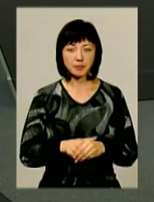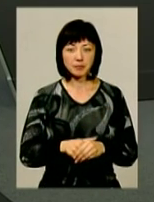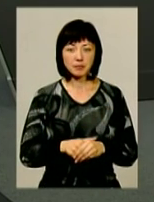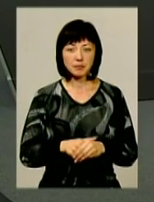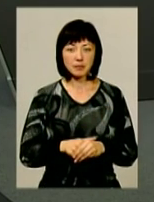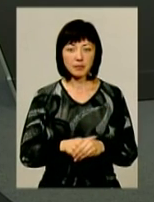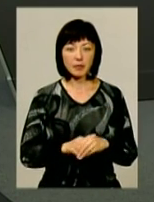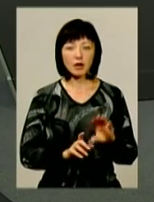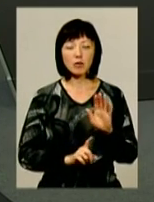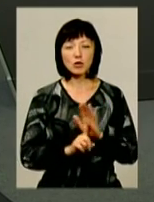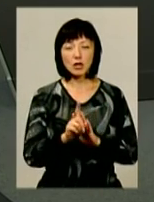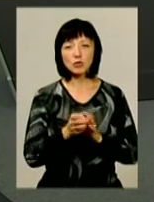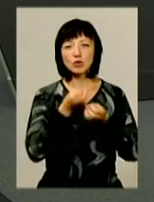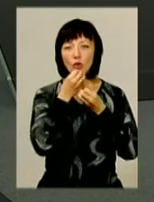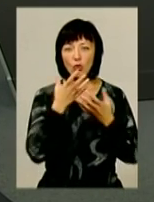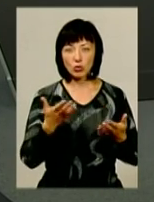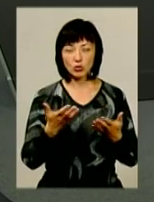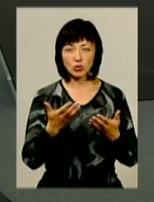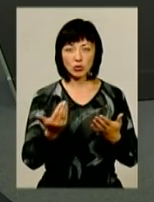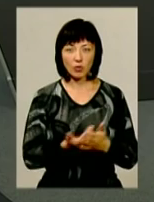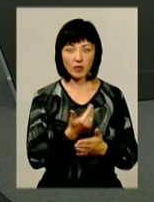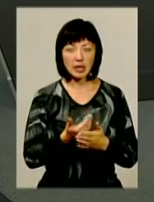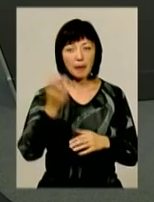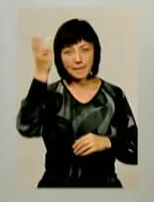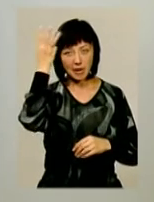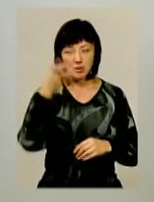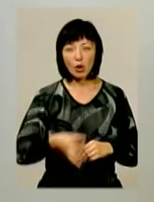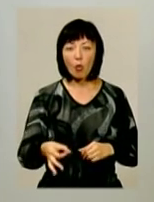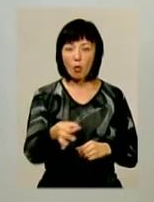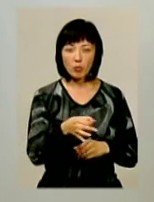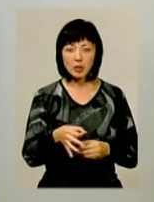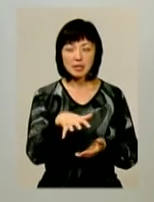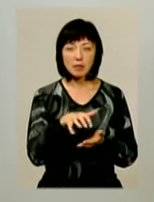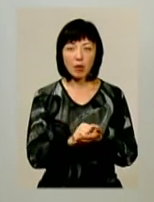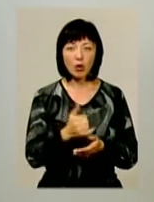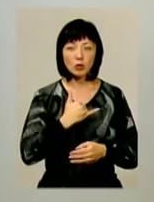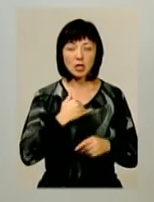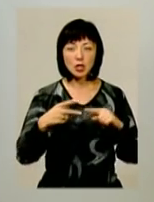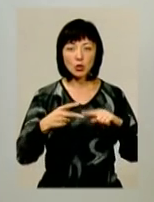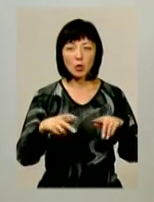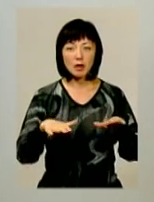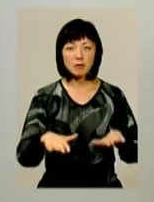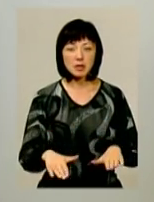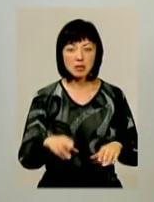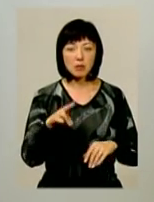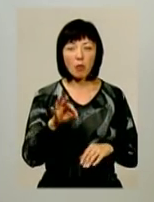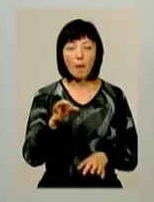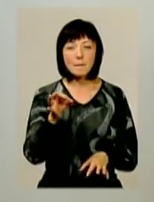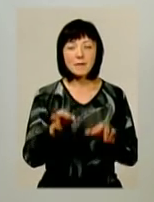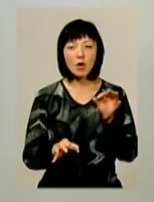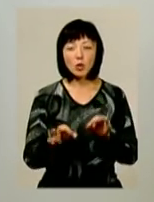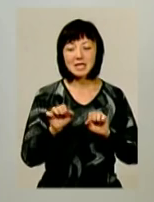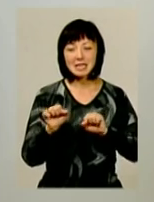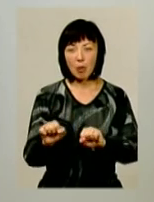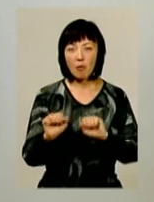почнемо, напевно, таки з хорошої ноти. В тому, що Хмельницька область займає в нас друге місце по природозаповідному фонду.